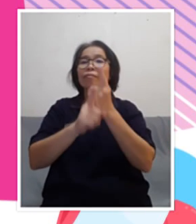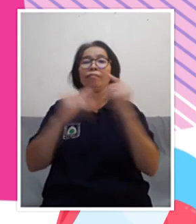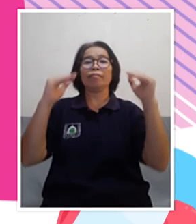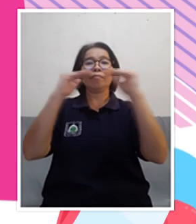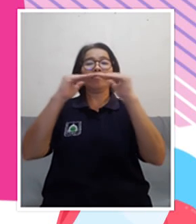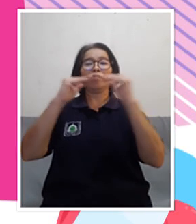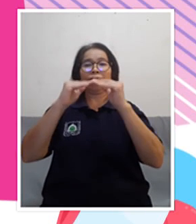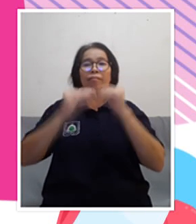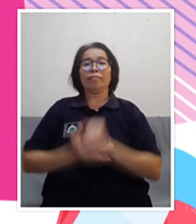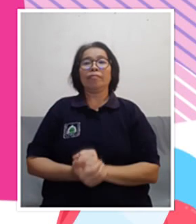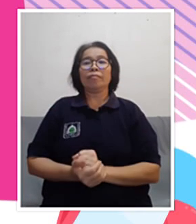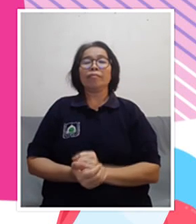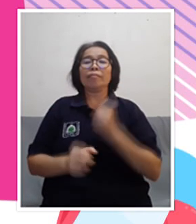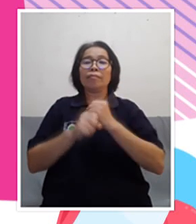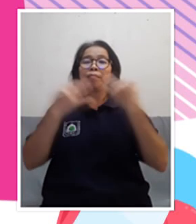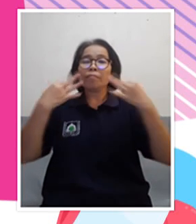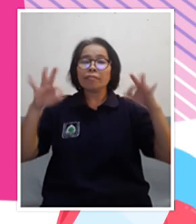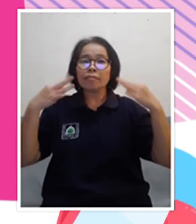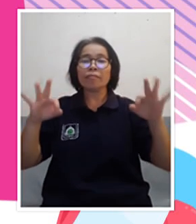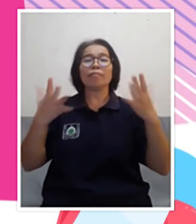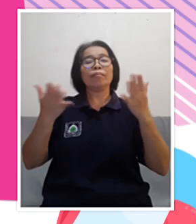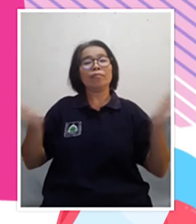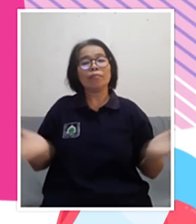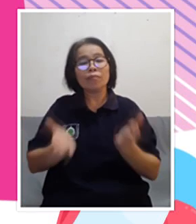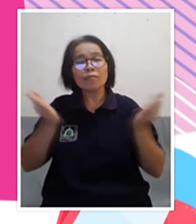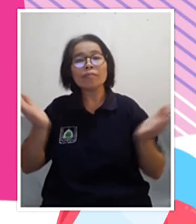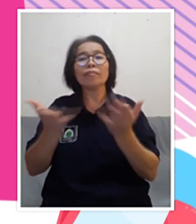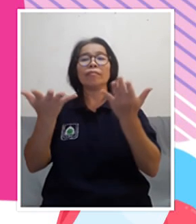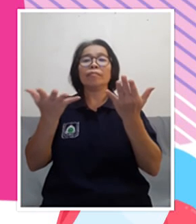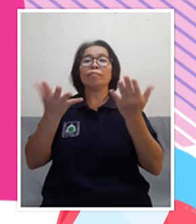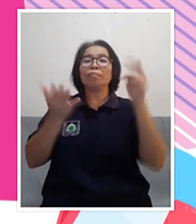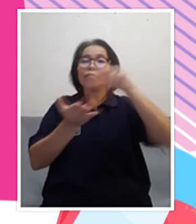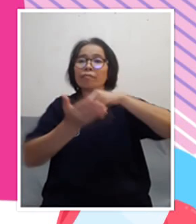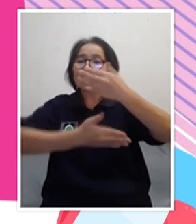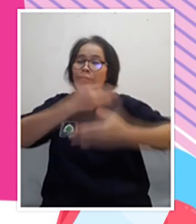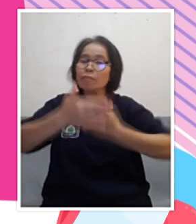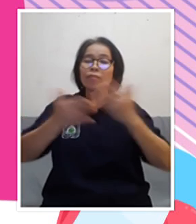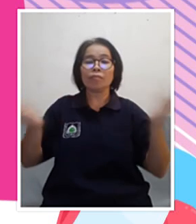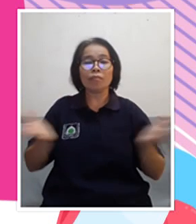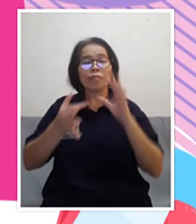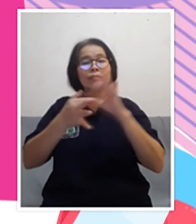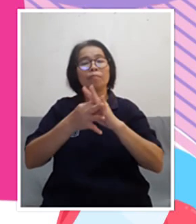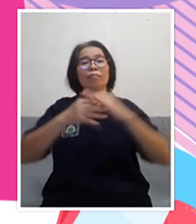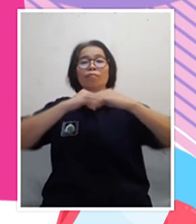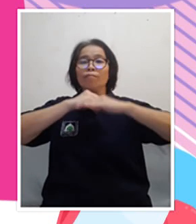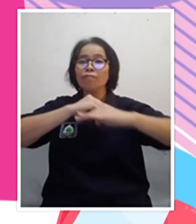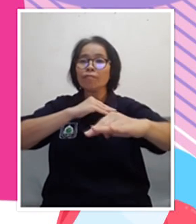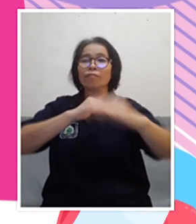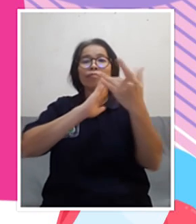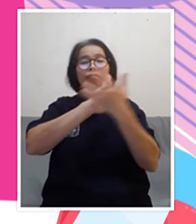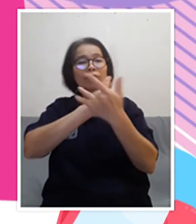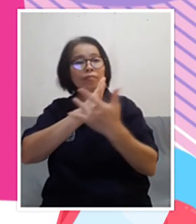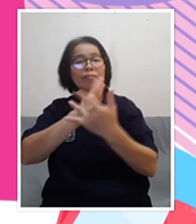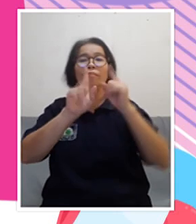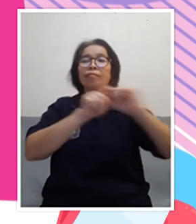พื่อการมีงานทำตลอดจนได้รับการส่งเสริมประกอบอาชีพอิสระและบริการสื่อสิ่งอำนวยความสะดวกเทคโนโล